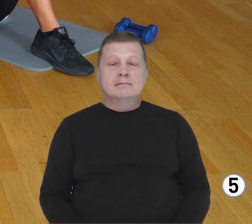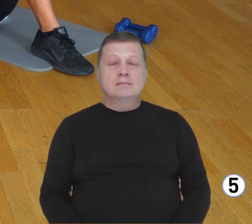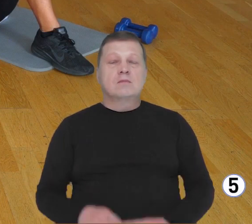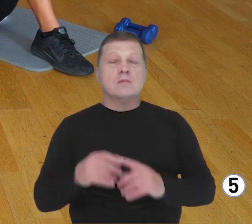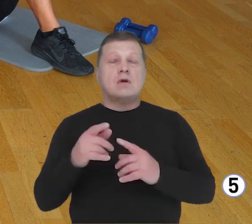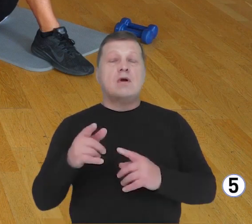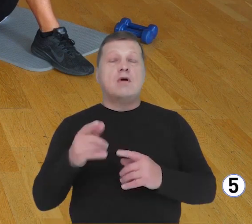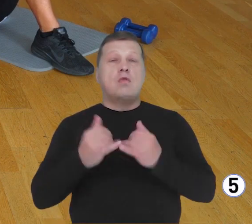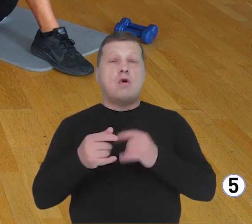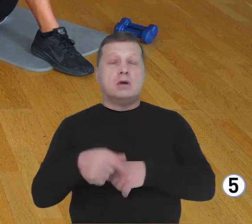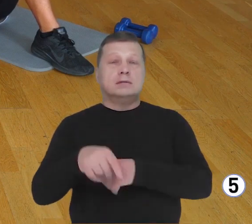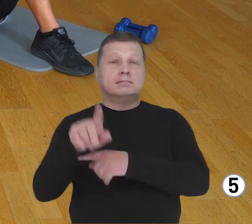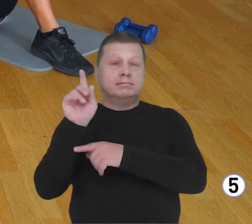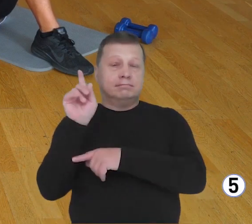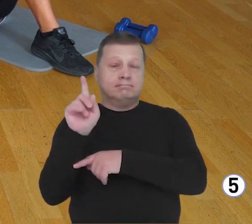Prostujemy nogę.